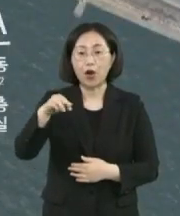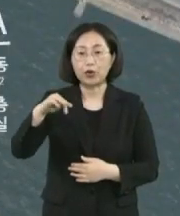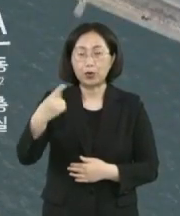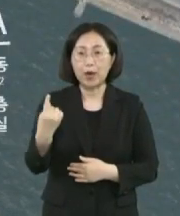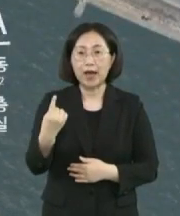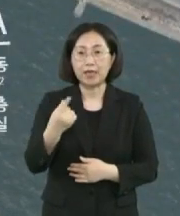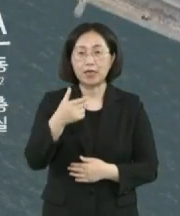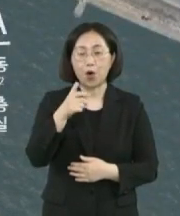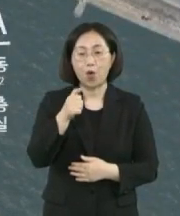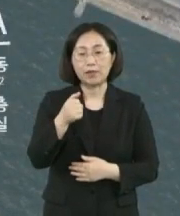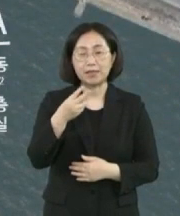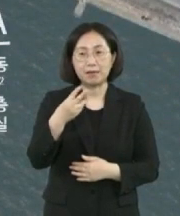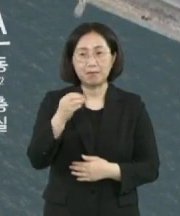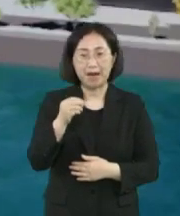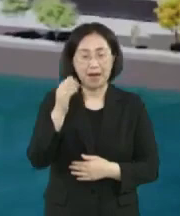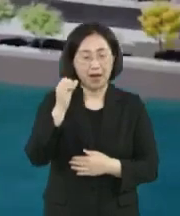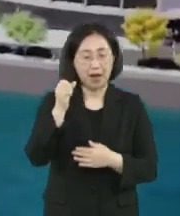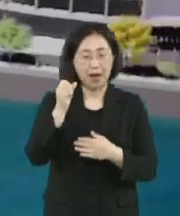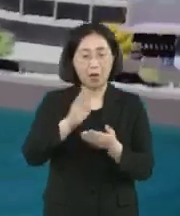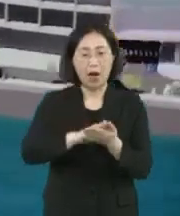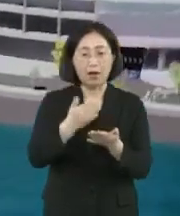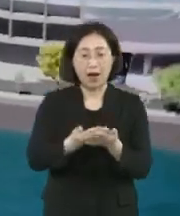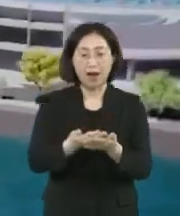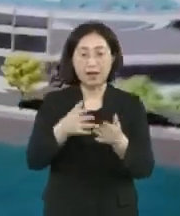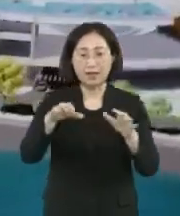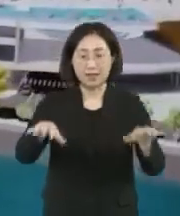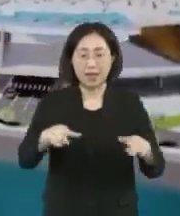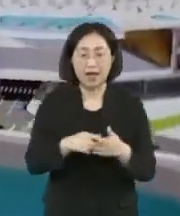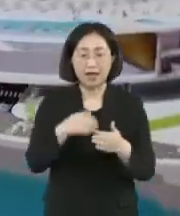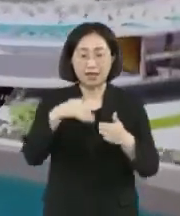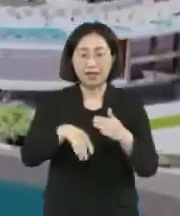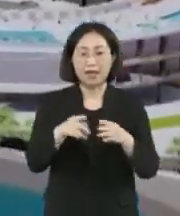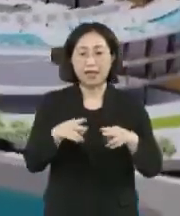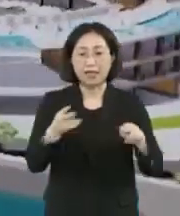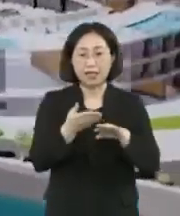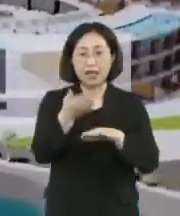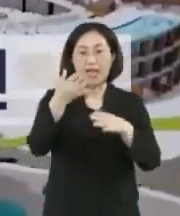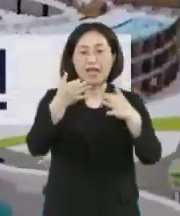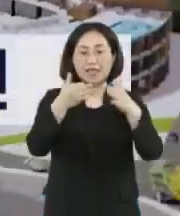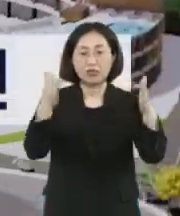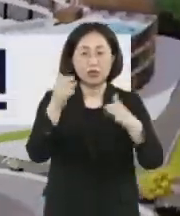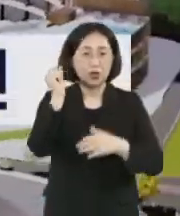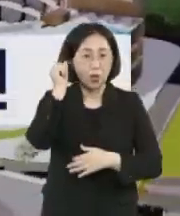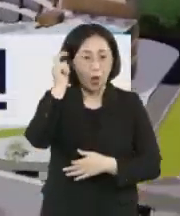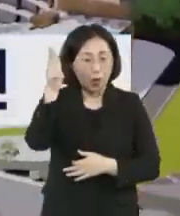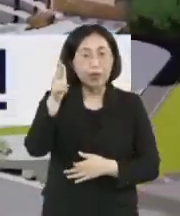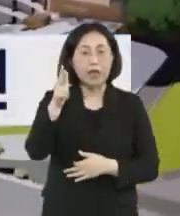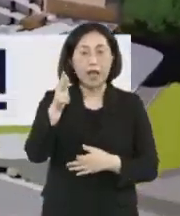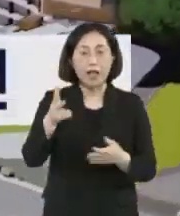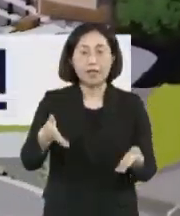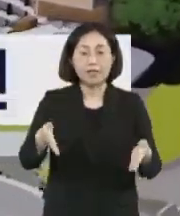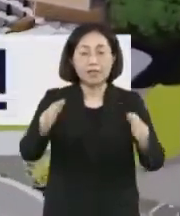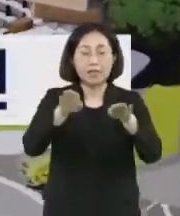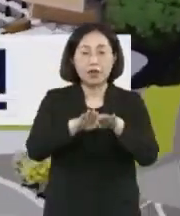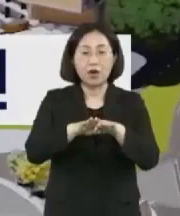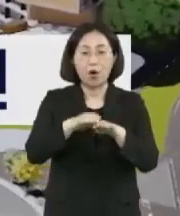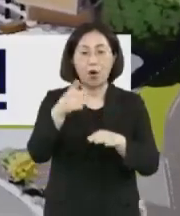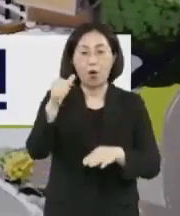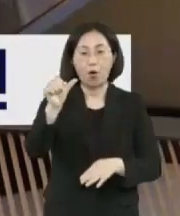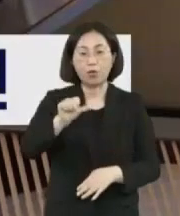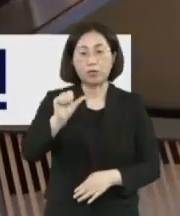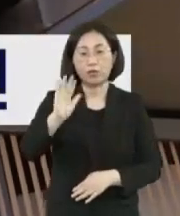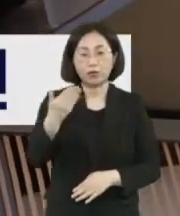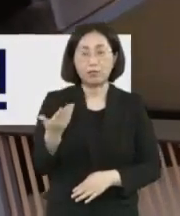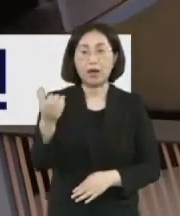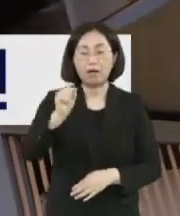제곱미터 대규모 관광지가 개발됩니다. 지하 2층, 지상 19층 규모의 호텔과 리조트 시설 등은 5,900억